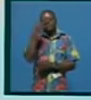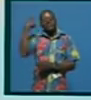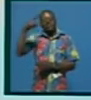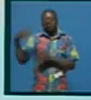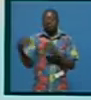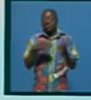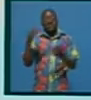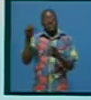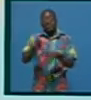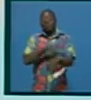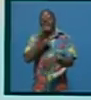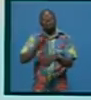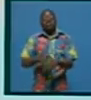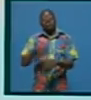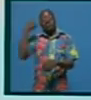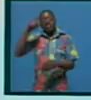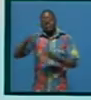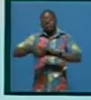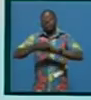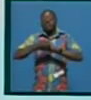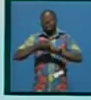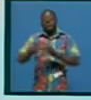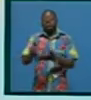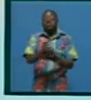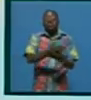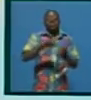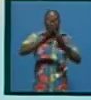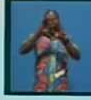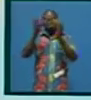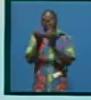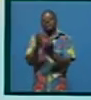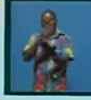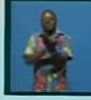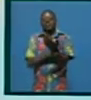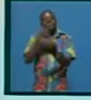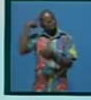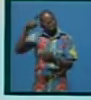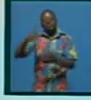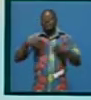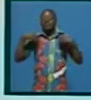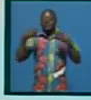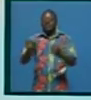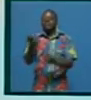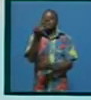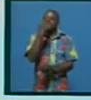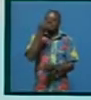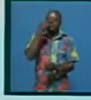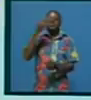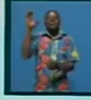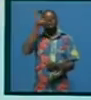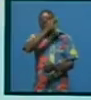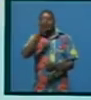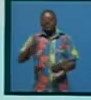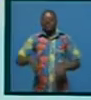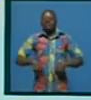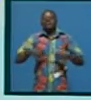longue haleine. Le projet Solidarité et Mobilisation communautaire pour l'amélioration de la santé, de la nutrition et des chances de survie, Solisan